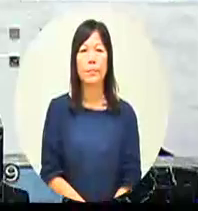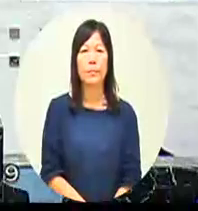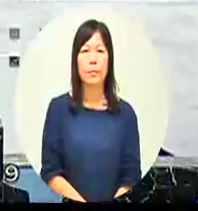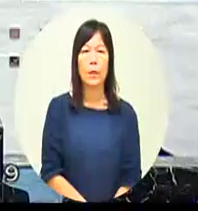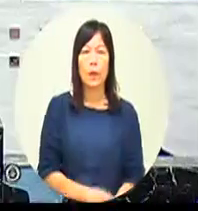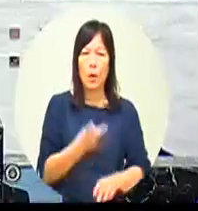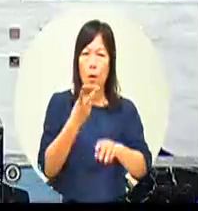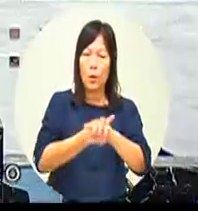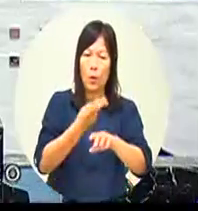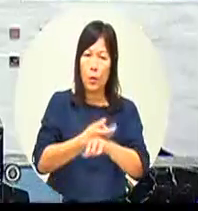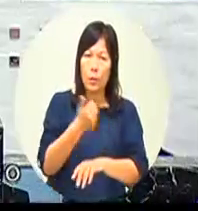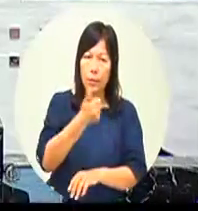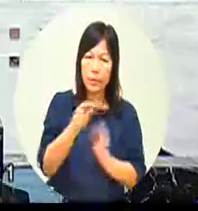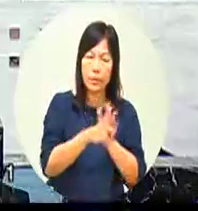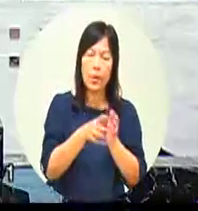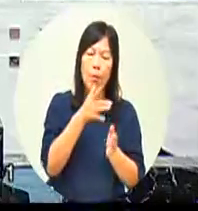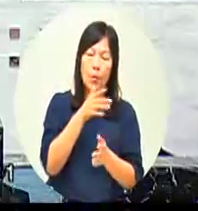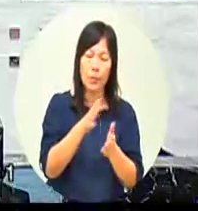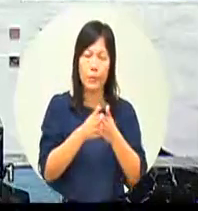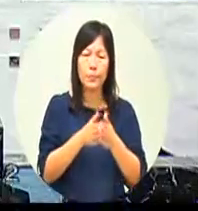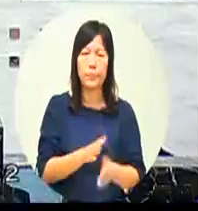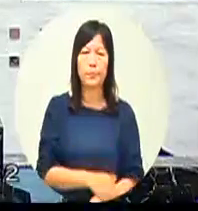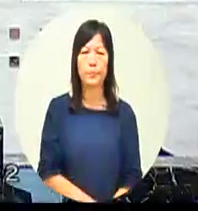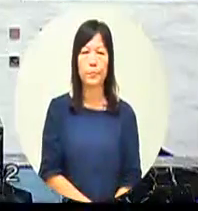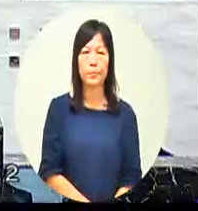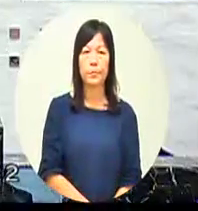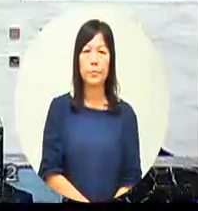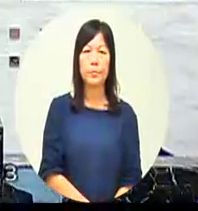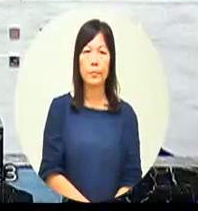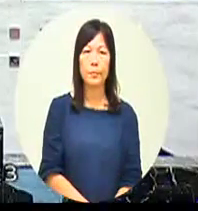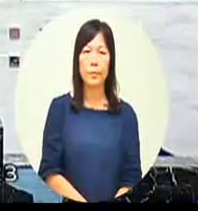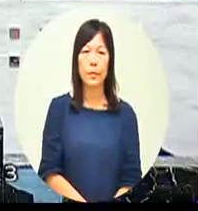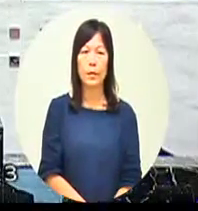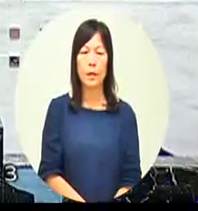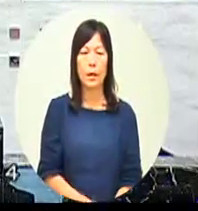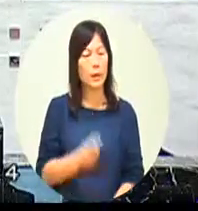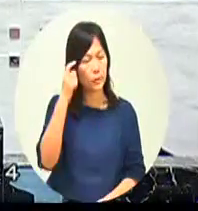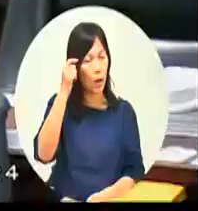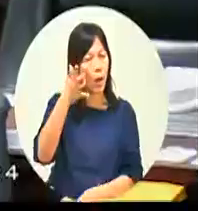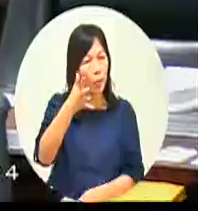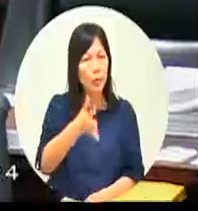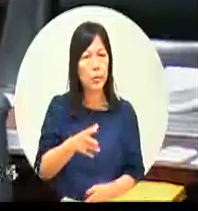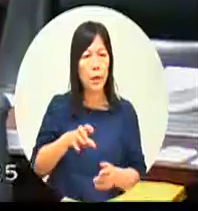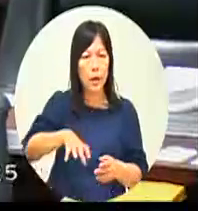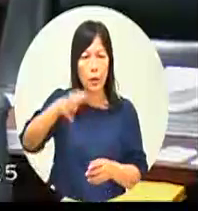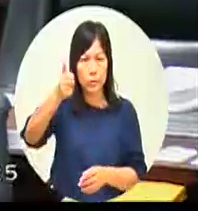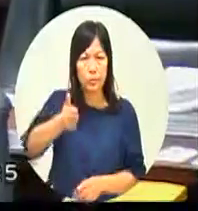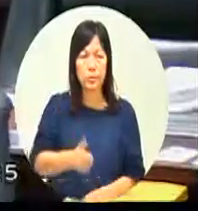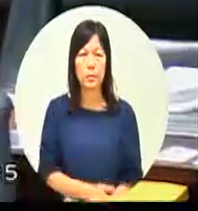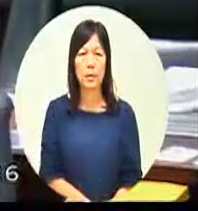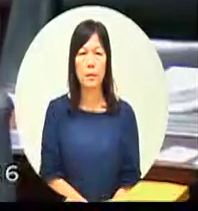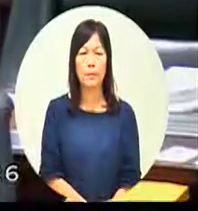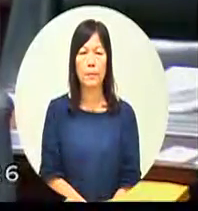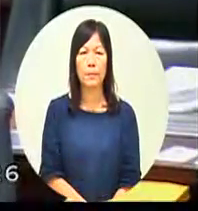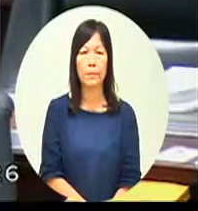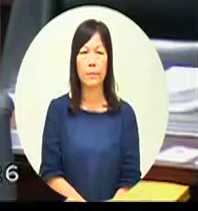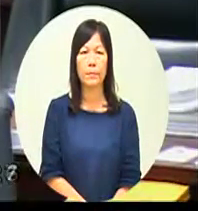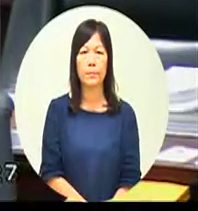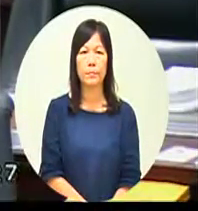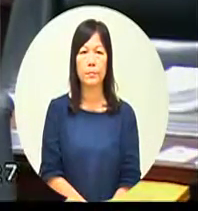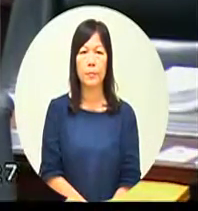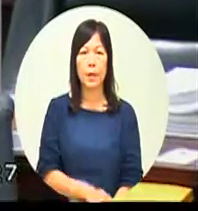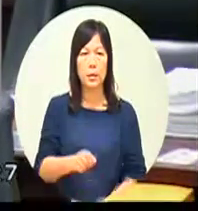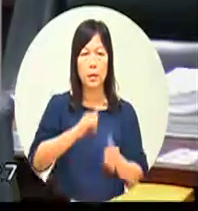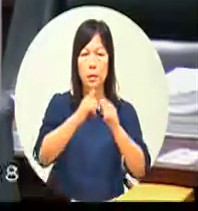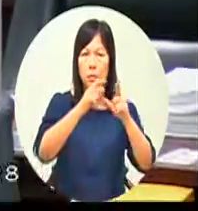罗鼎成议员，请发言。 是，谢主席，请教那个局长，我们这个社区